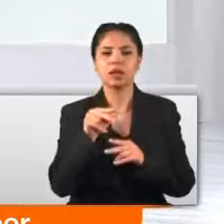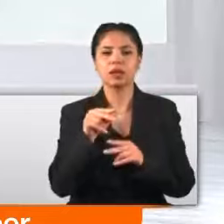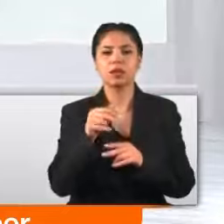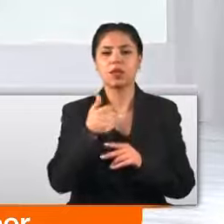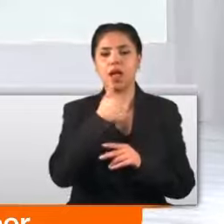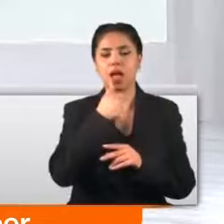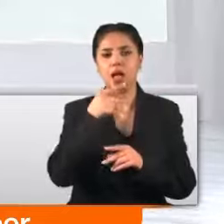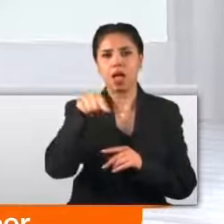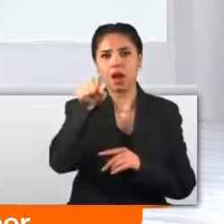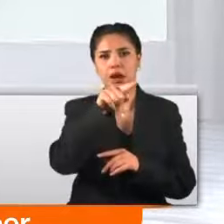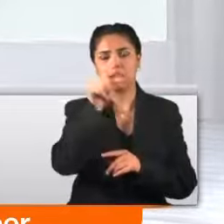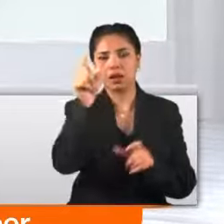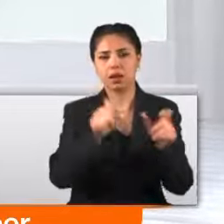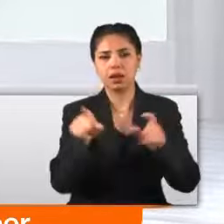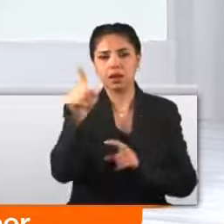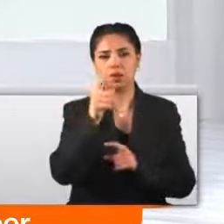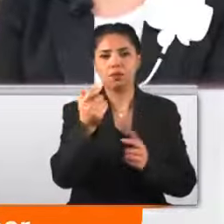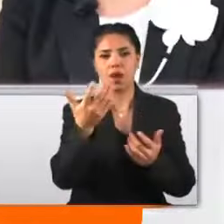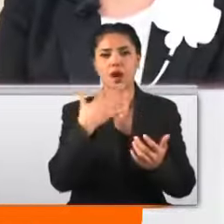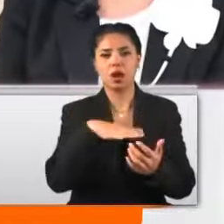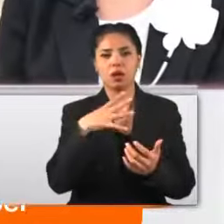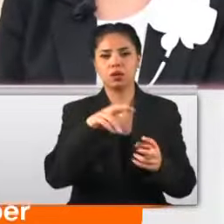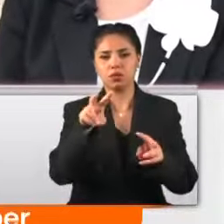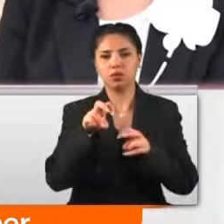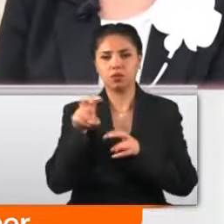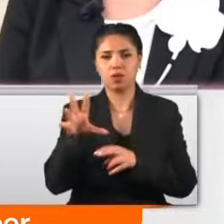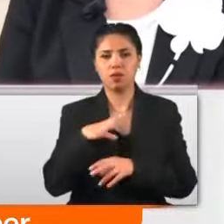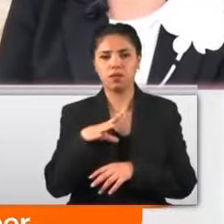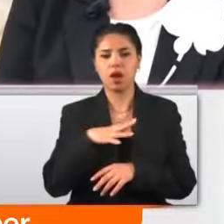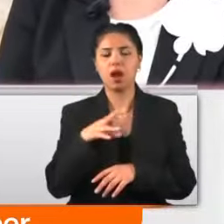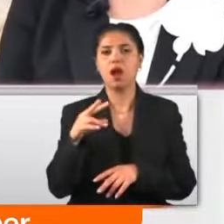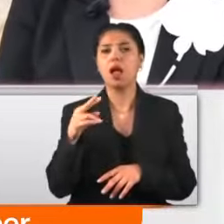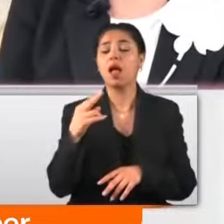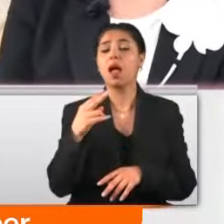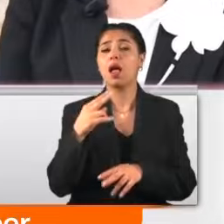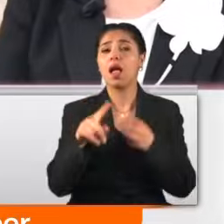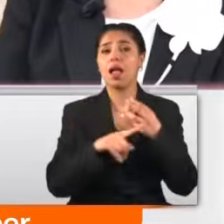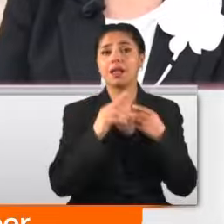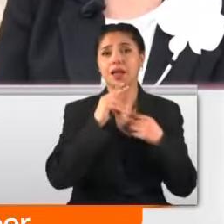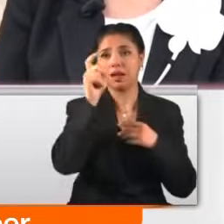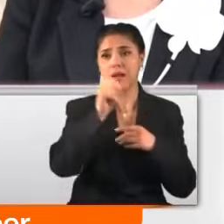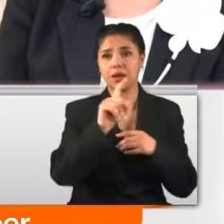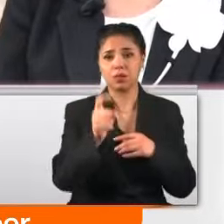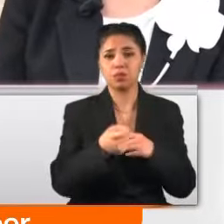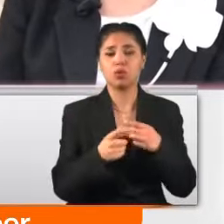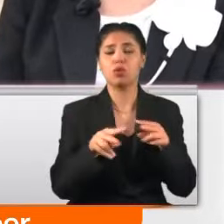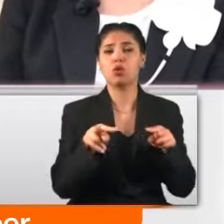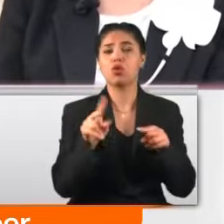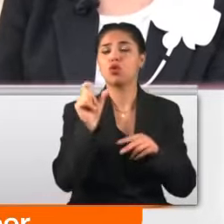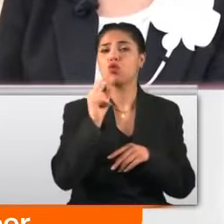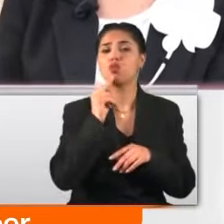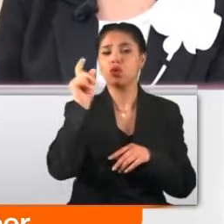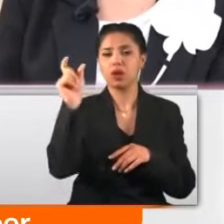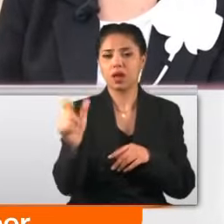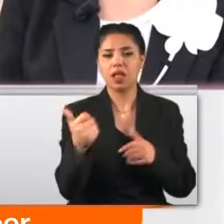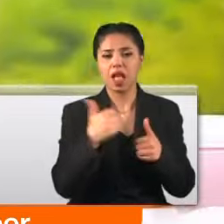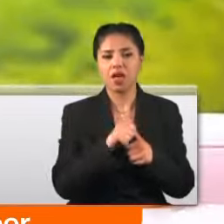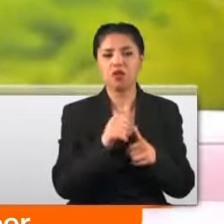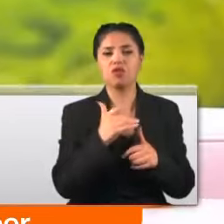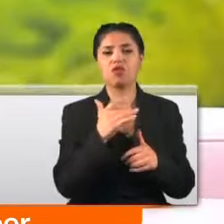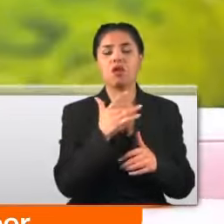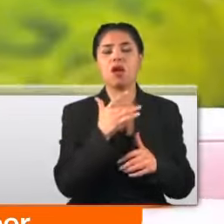erkeklerle... Erkeklerden para istiyordu. Esra Erol'un ulaştığı Ümmü Gülsüm bu kez eşi ve ailesiyle birlikte canlı yayında